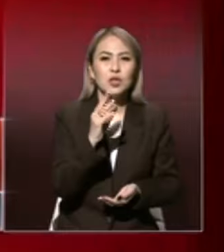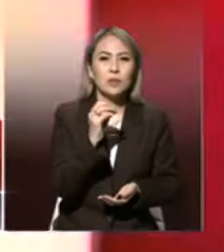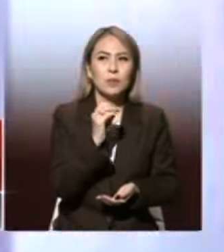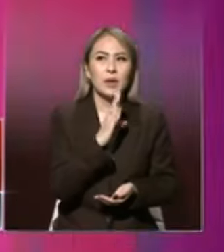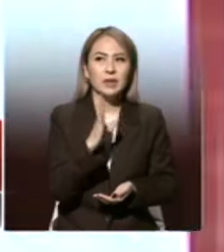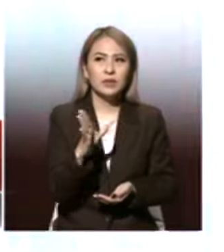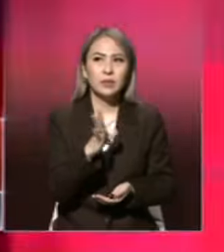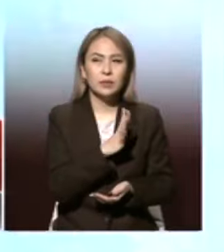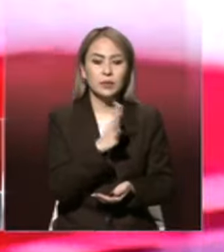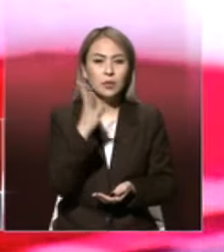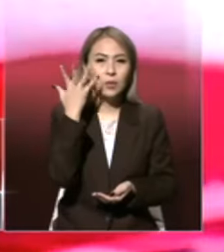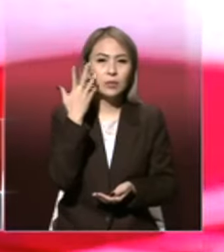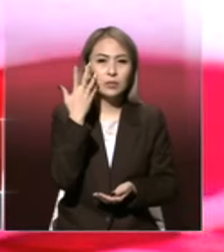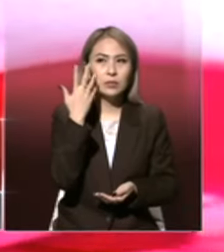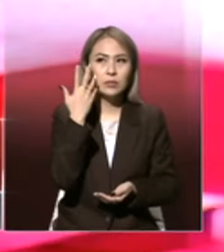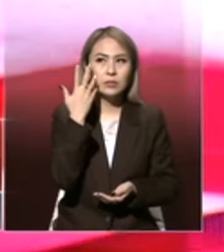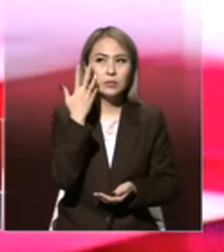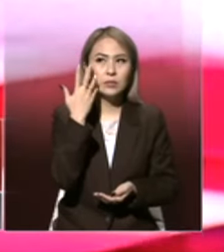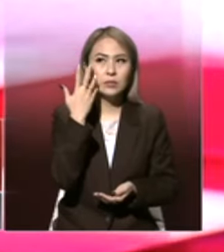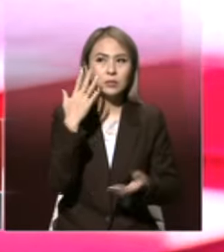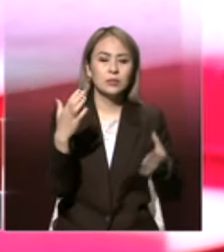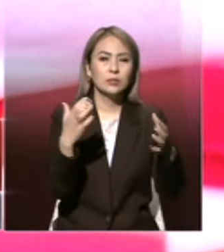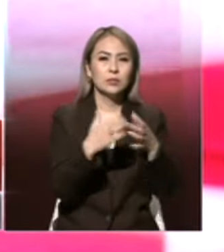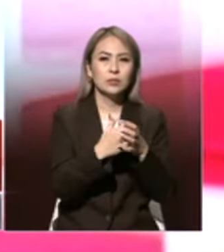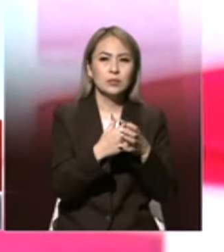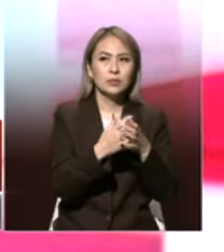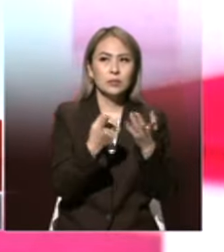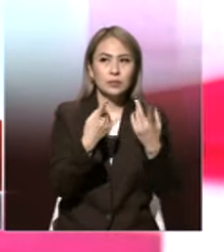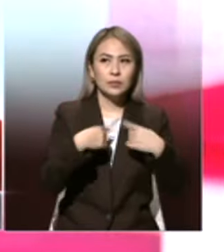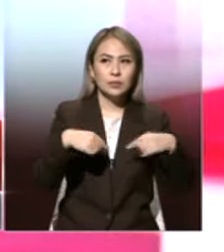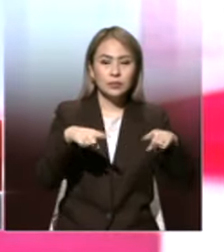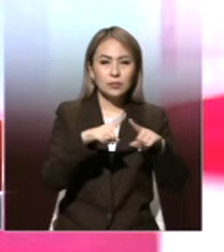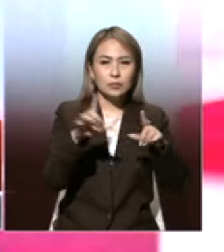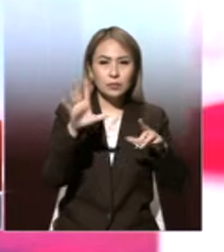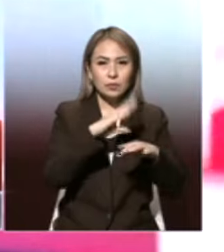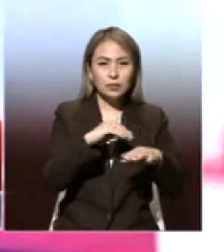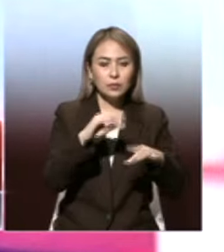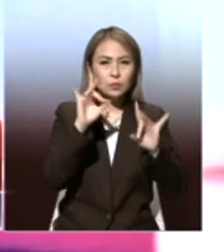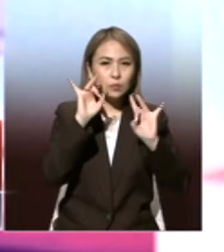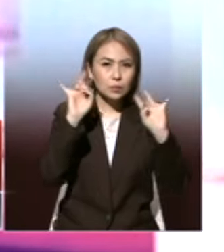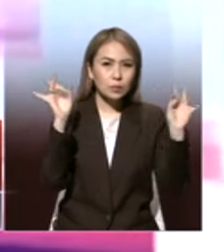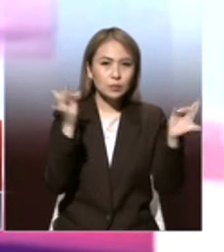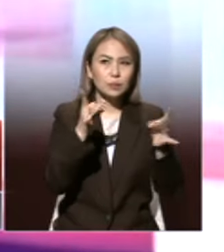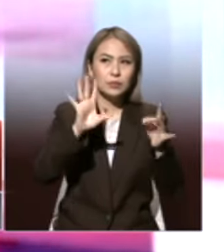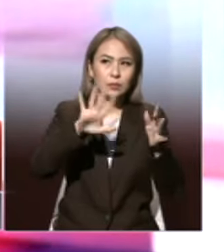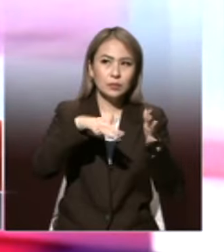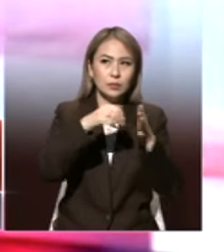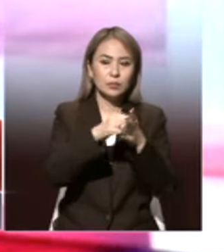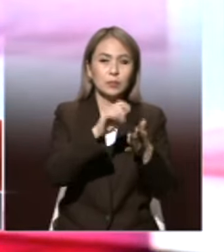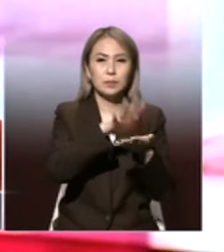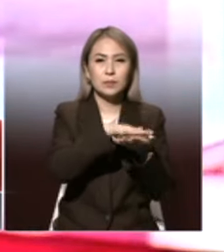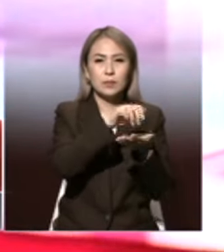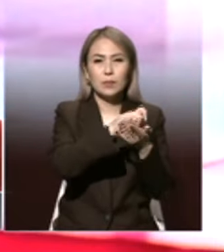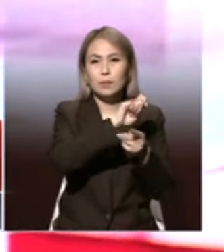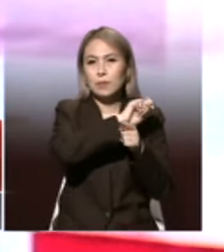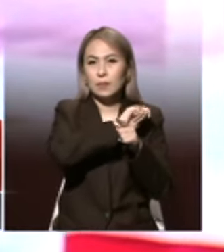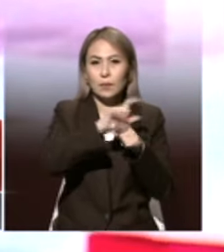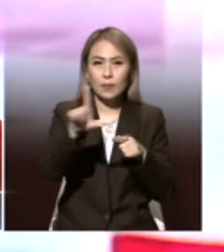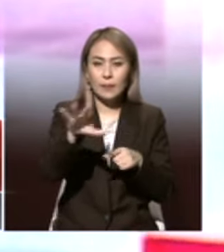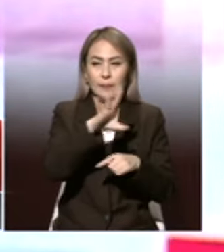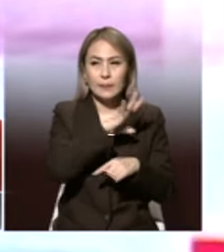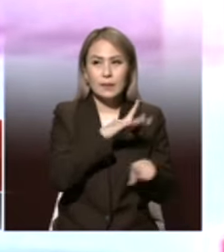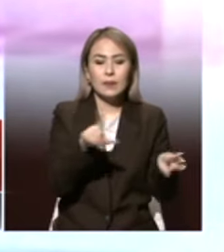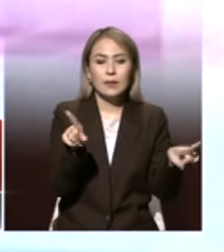байланысты болған резонанстық оқиға бойынша қоғам өре түрегелді, дүрлікті, содан үлкен резонанс туды.